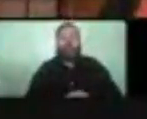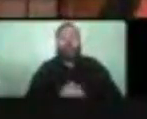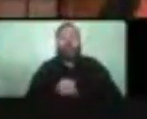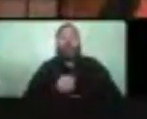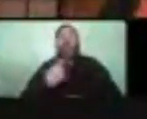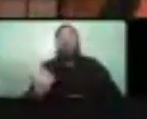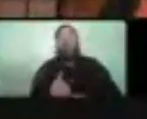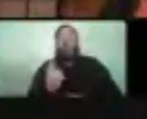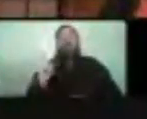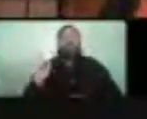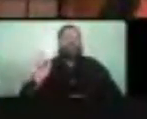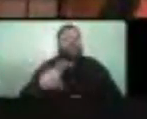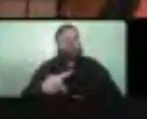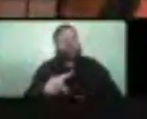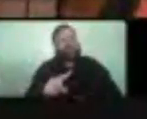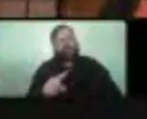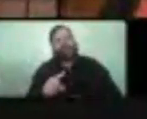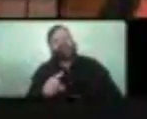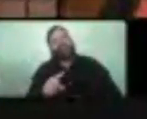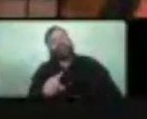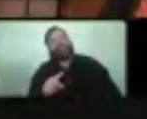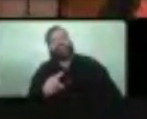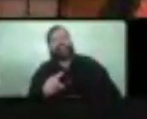Swali la pekee ambalo niko nalo ni